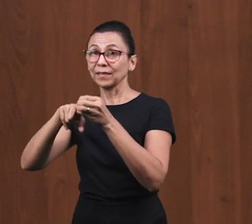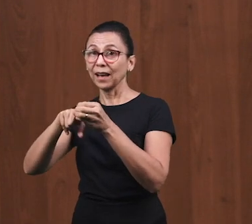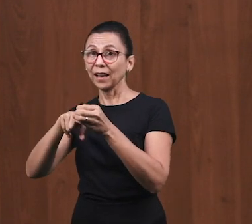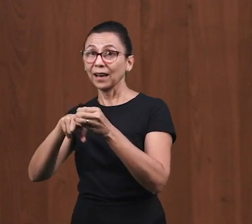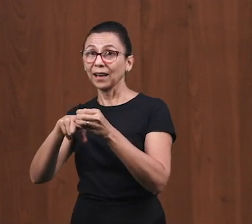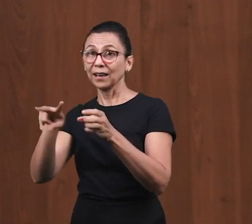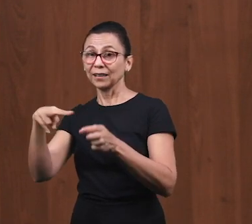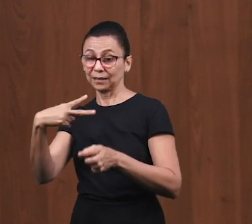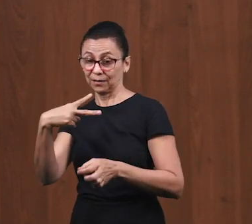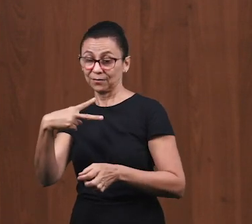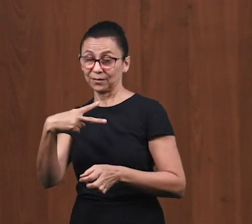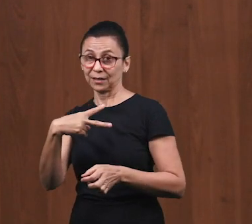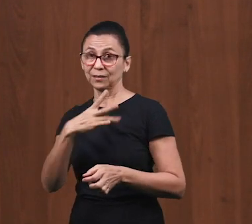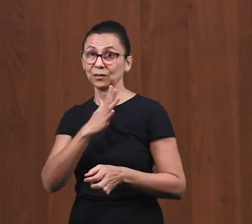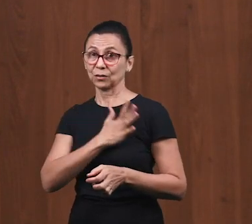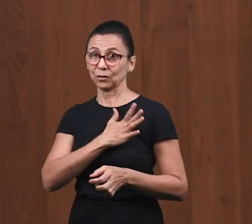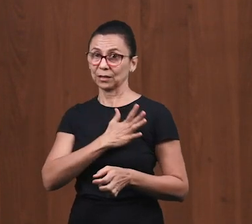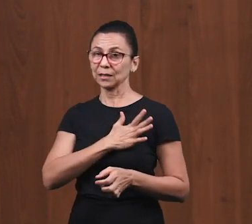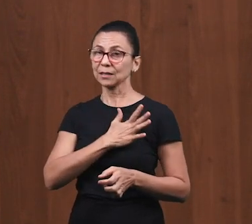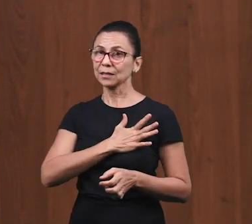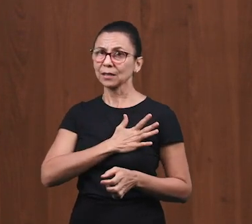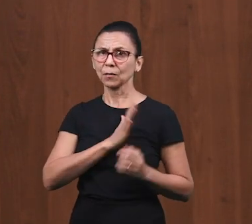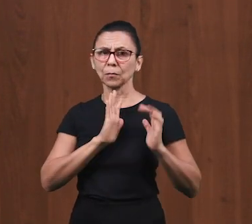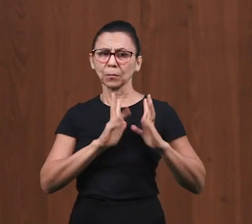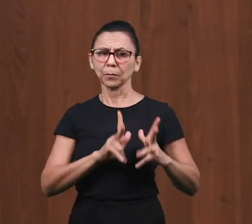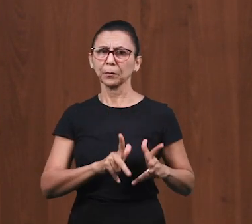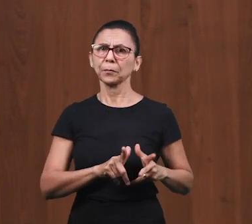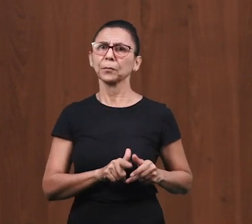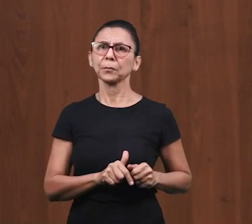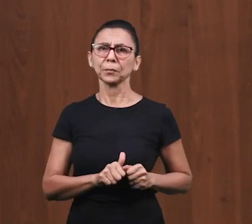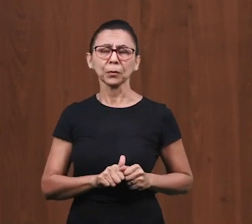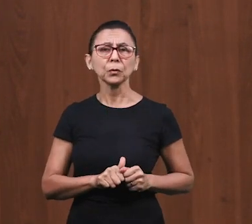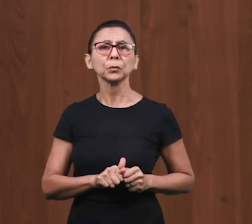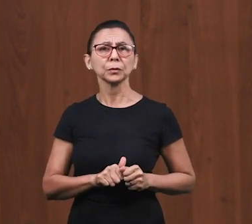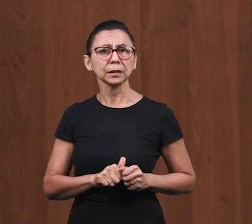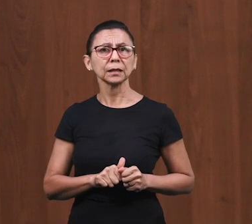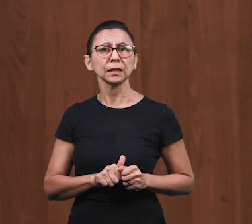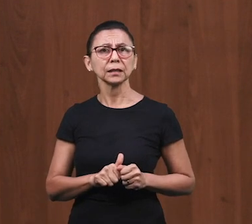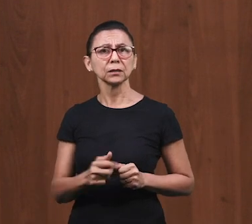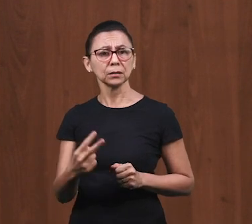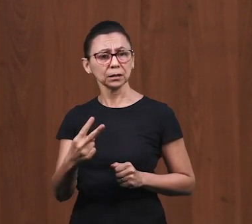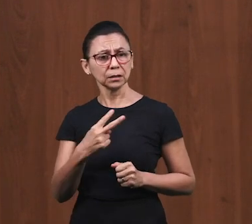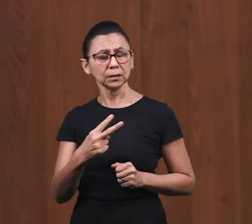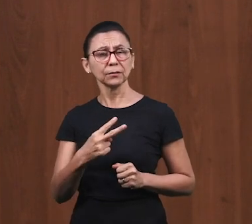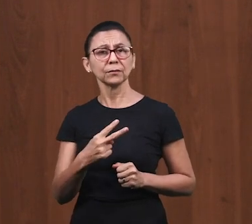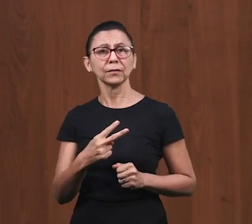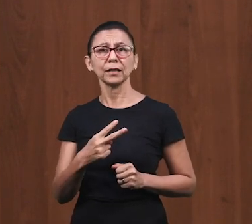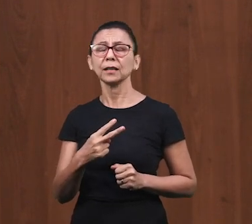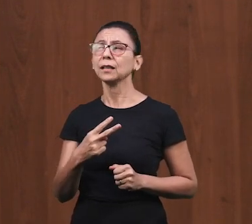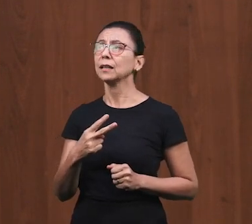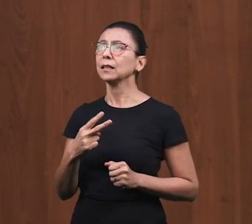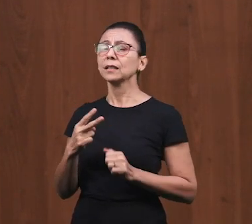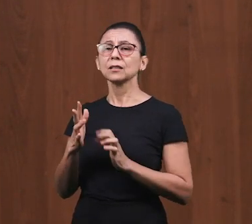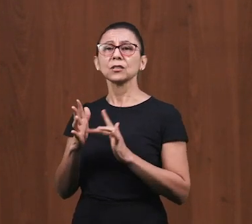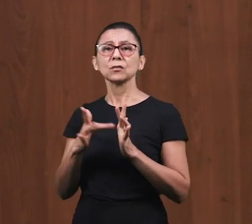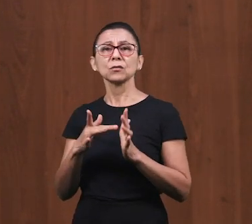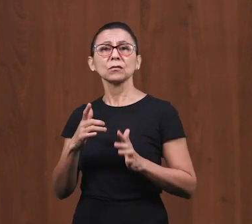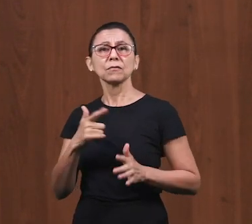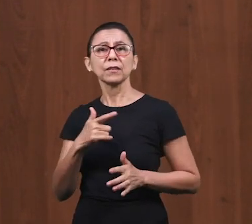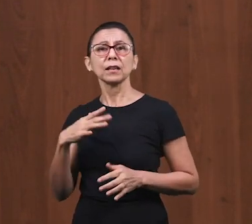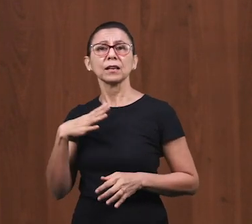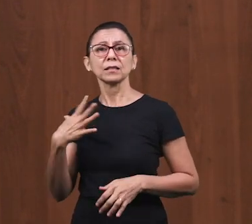toujours, afin que quand le Seigneur Jésus va revenir, il puisse voir dans nos cœurs sa lumière, la lumière qui illumine notre